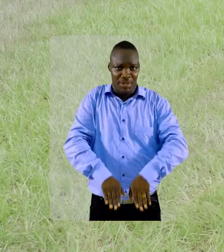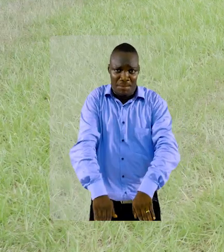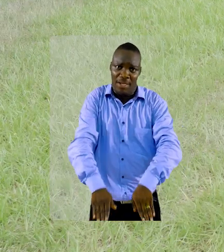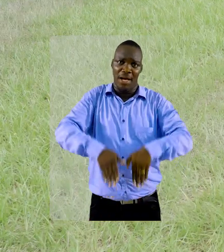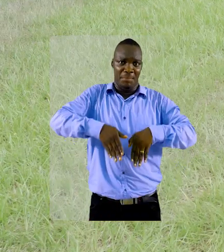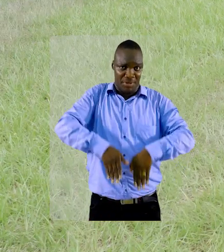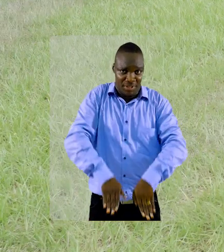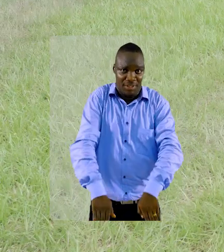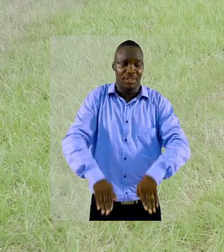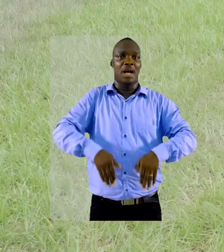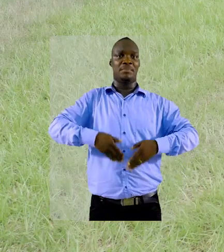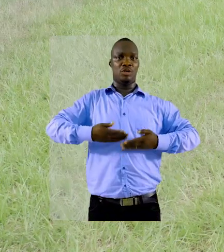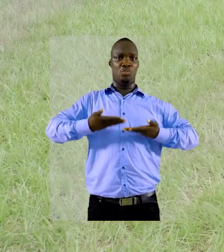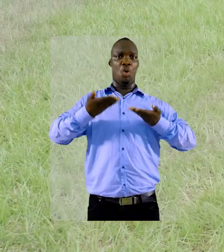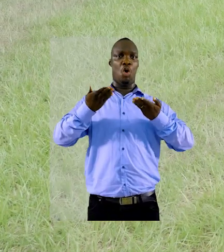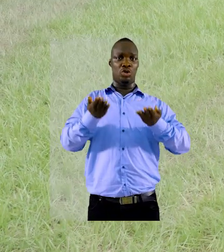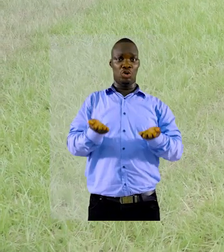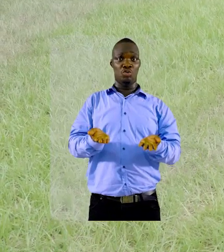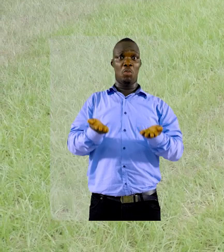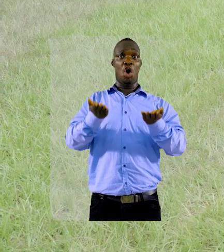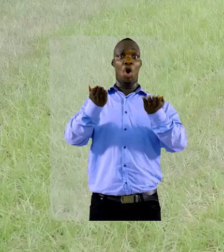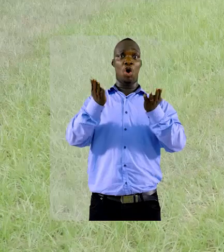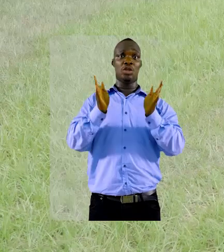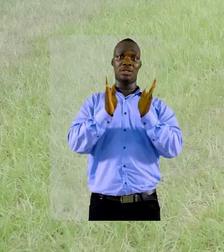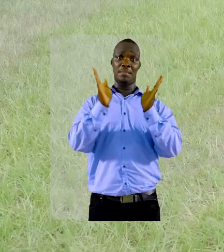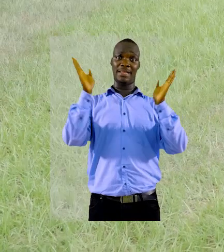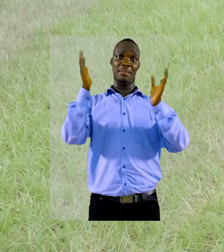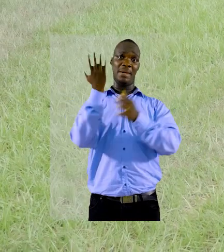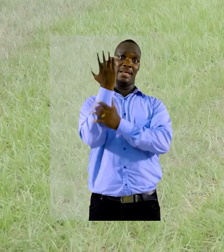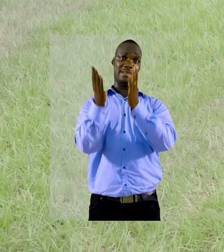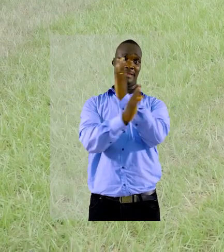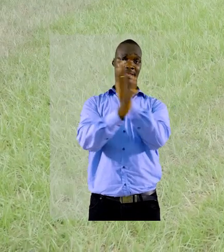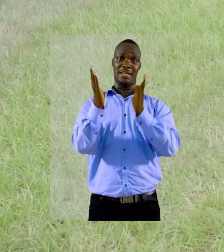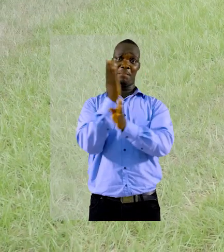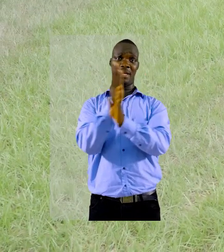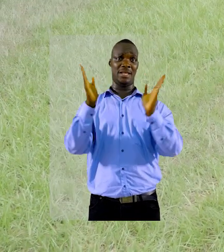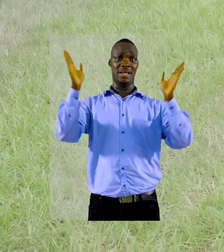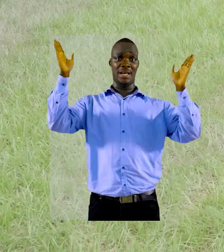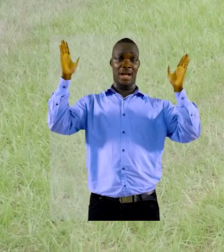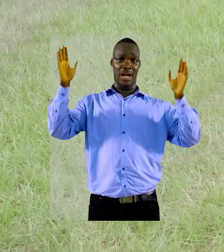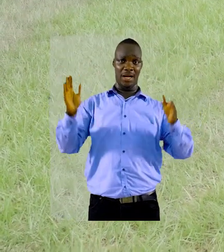jambes. Et on va remonter doucement, doucement. On va revenir.